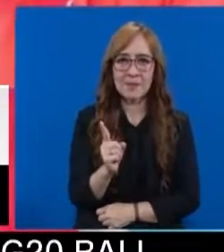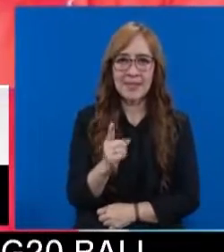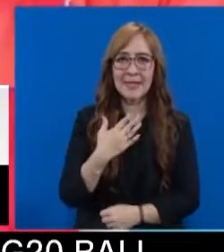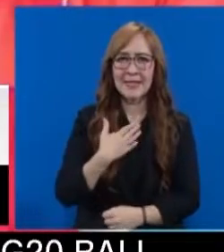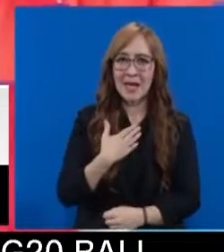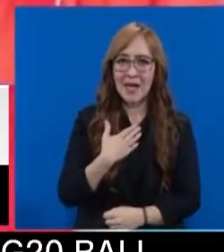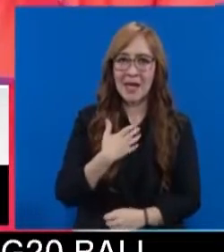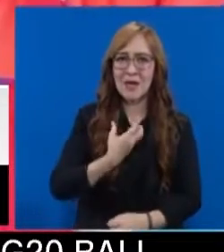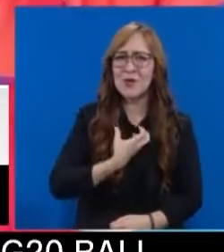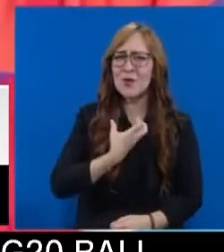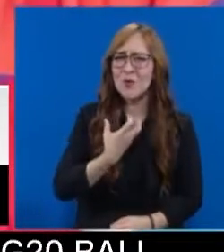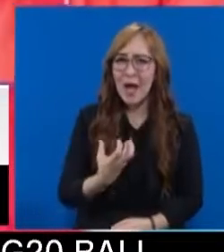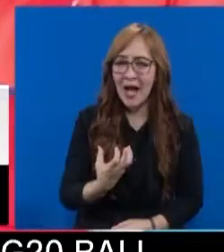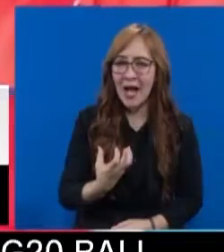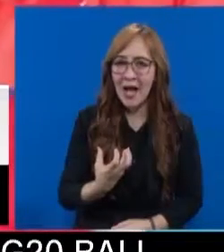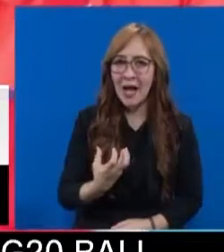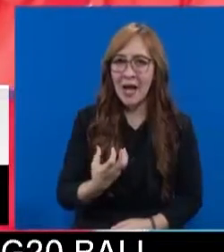hobi martabak.